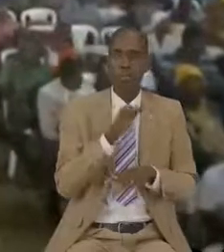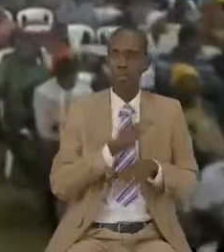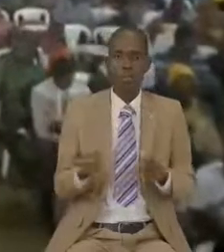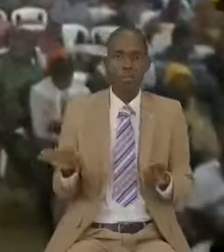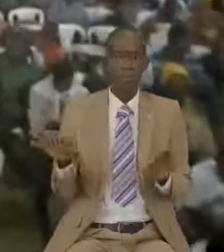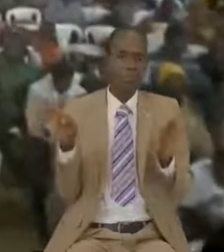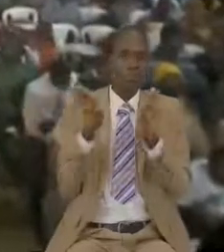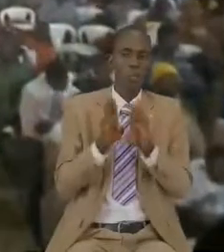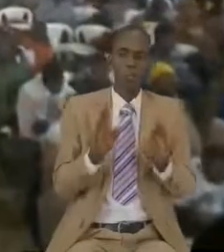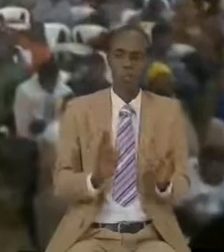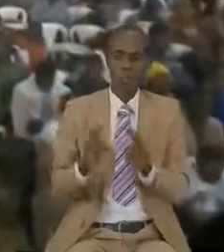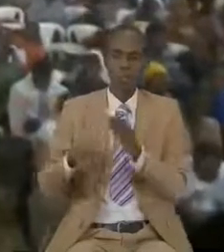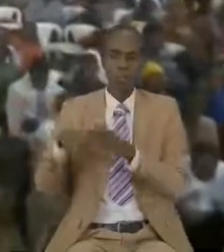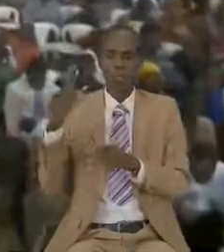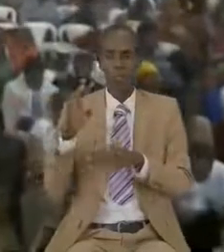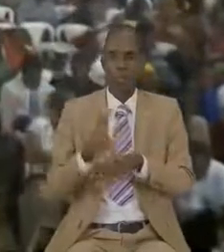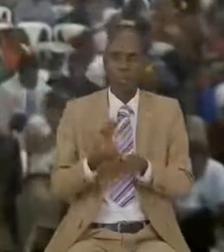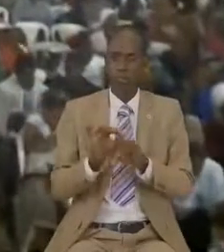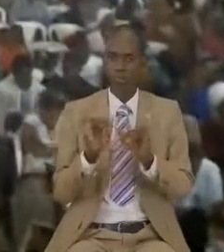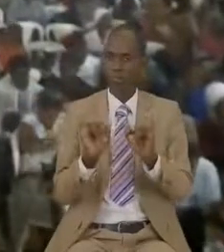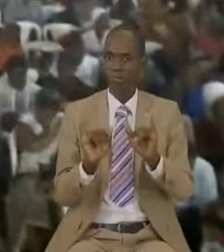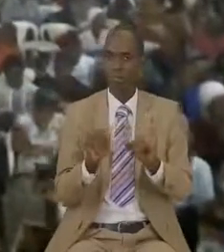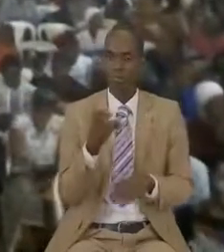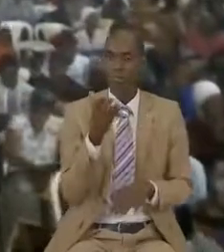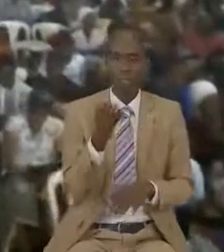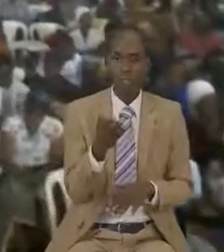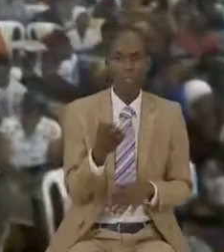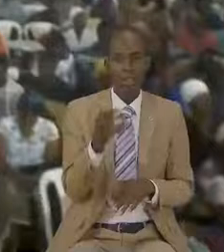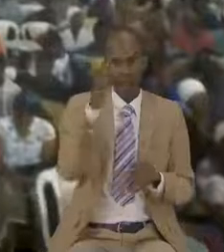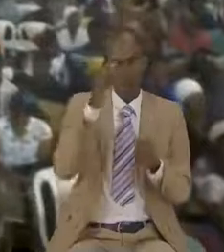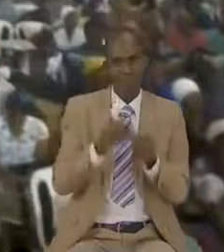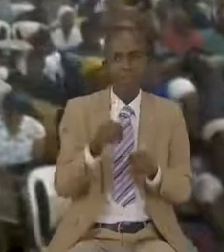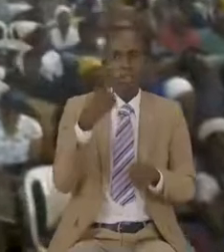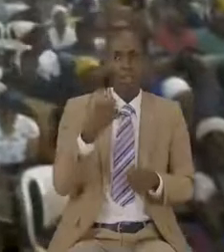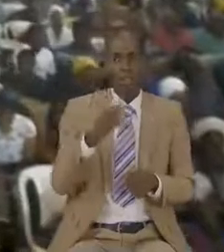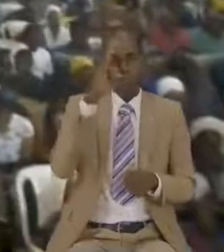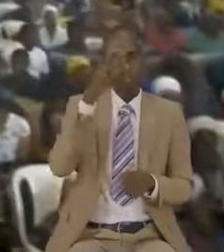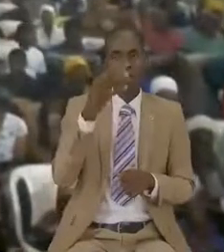Il a dit au commencement du message, il a dit,